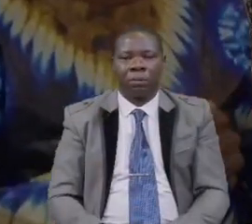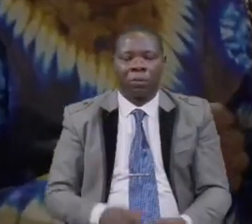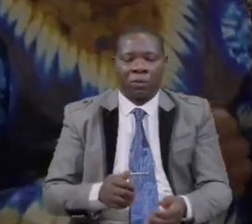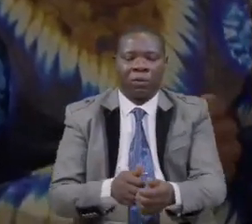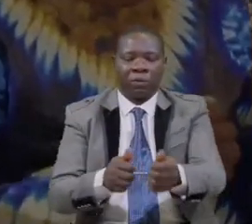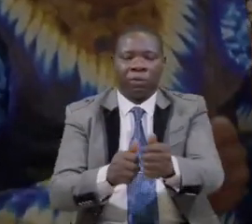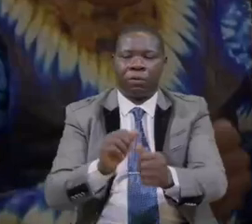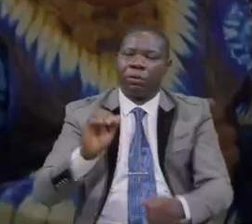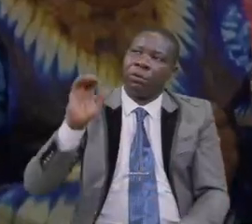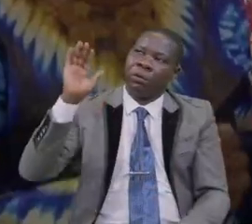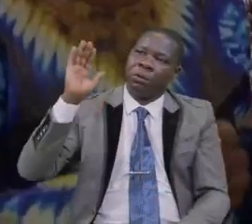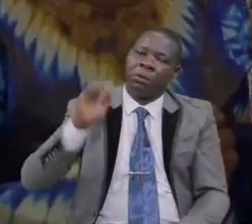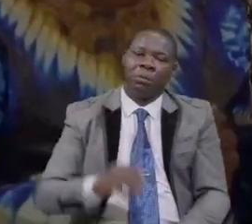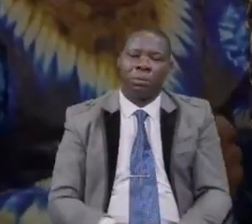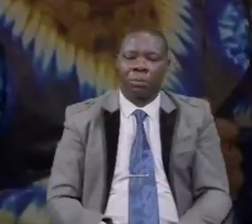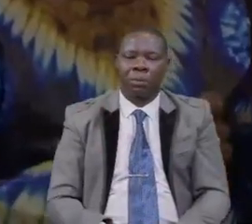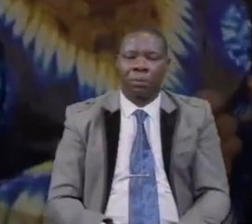Suivre.